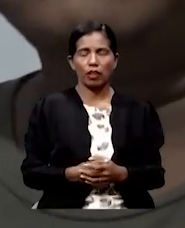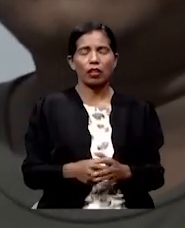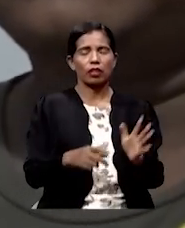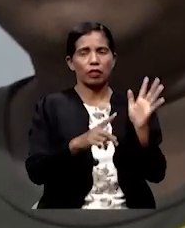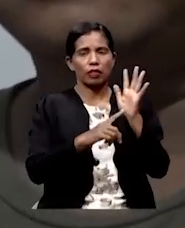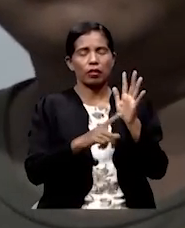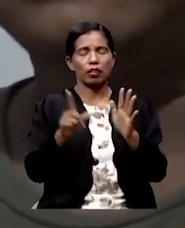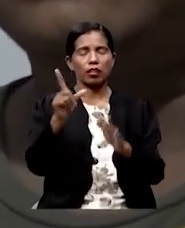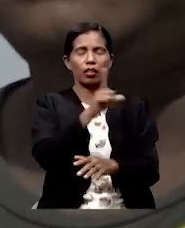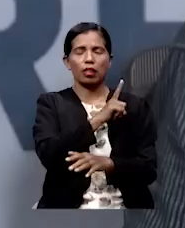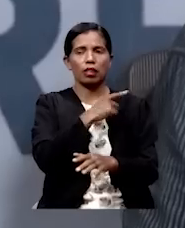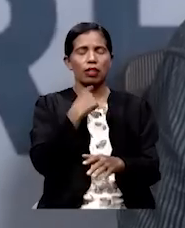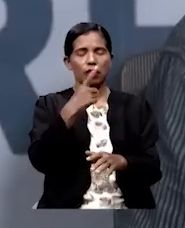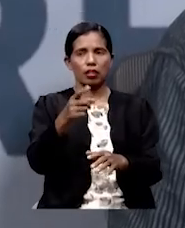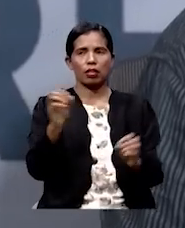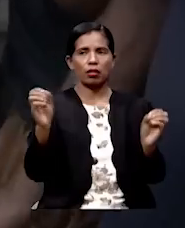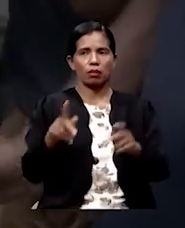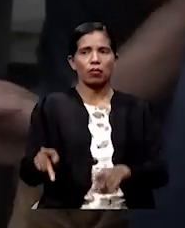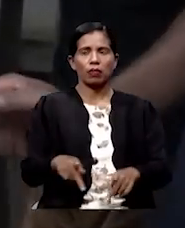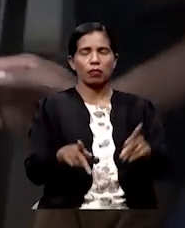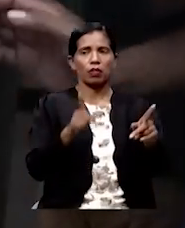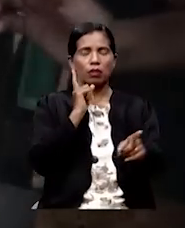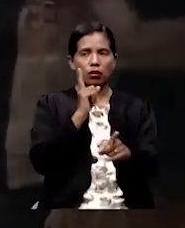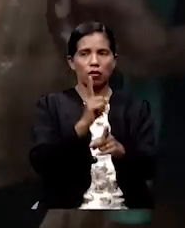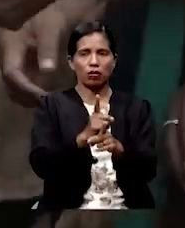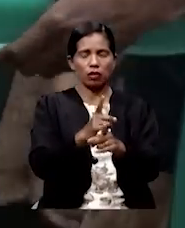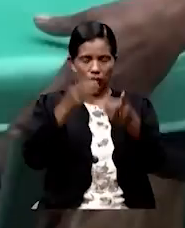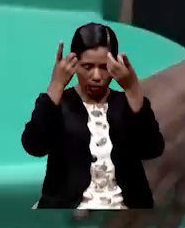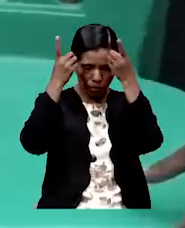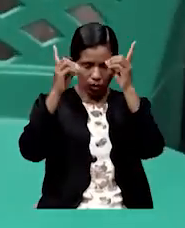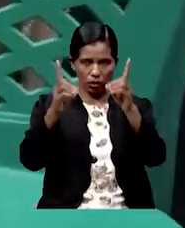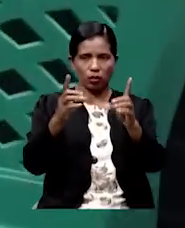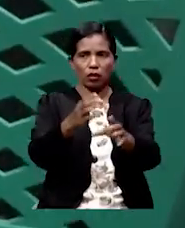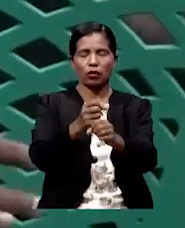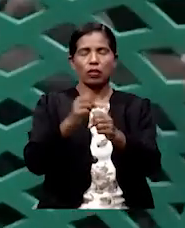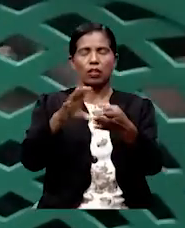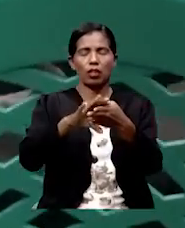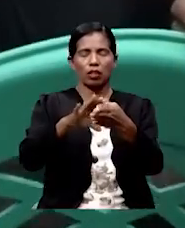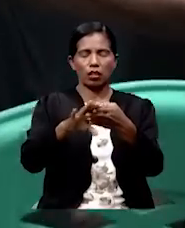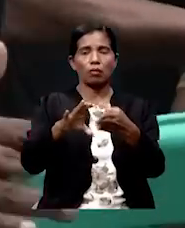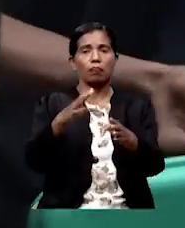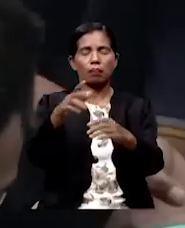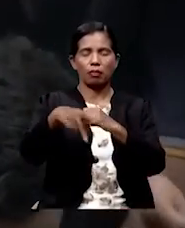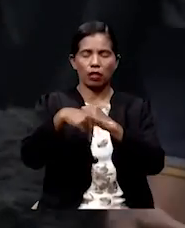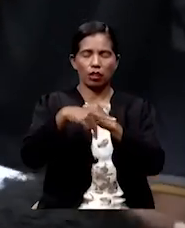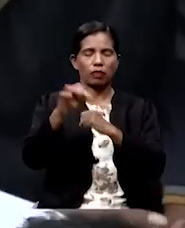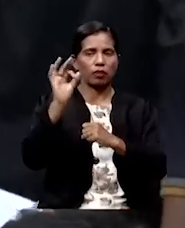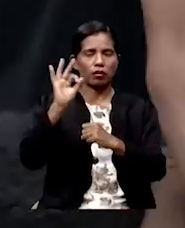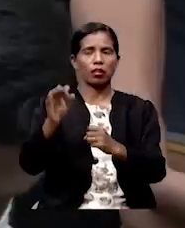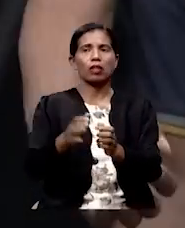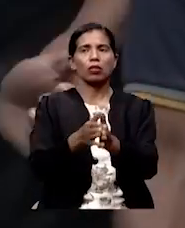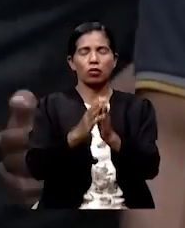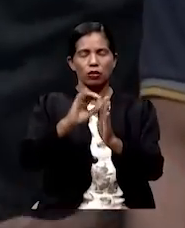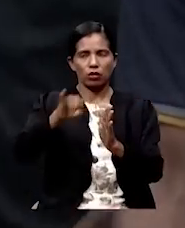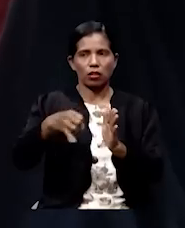publica lere la explica ba publiku kona ba razão do los kona ba decidi adia futi kartau militante Fretelin maske husu husi